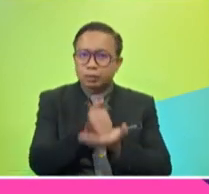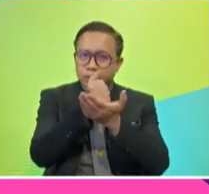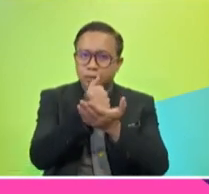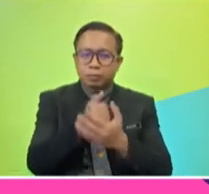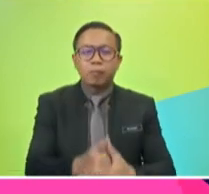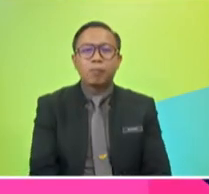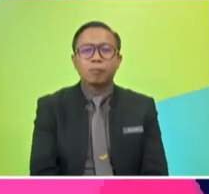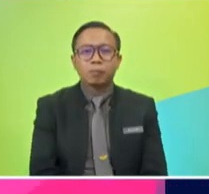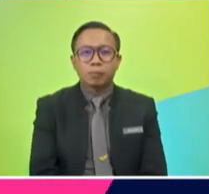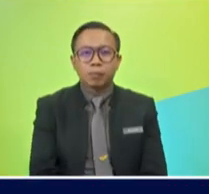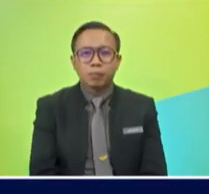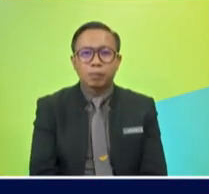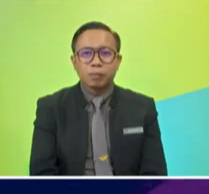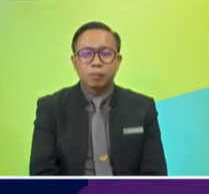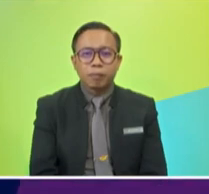kah